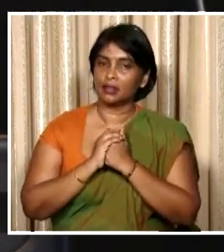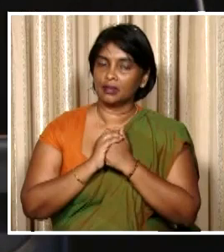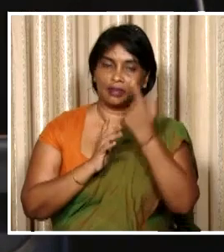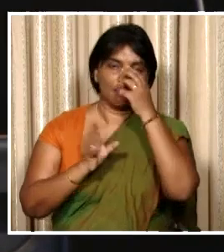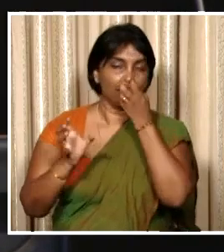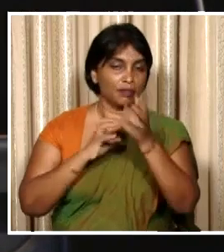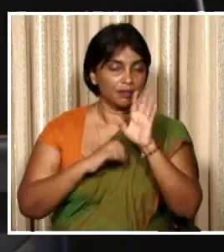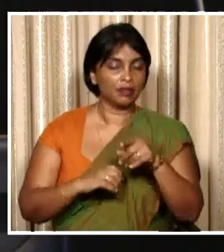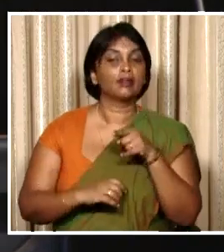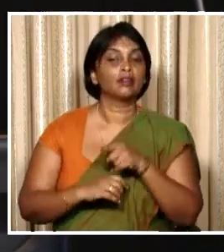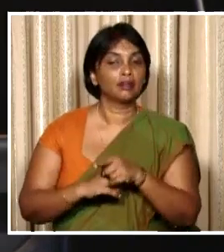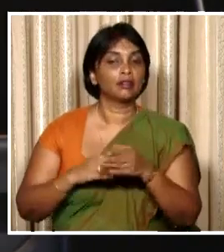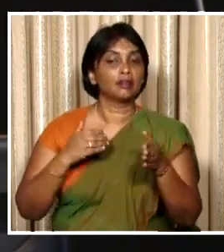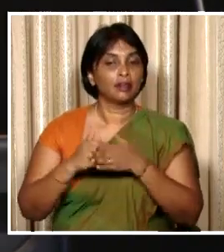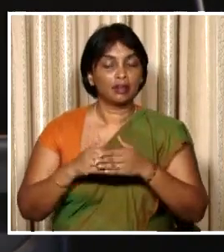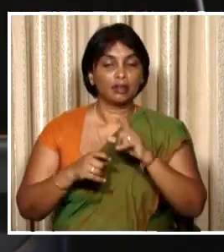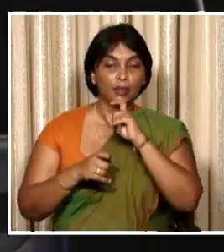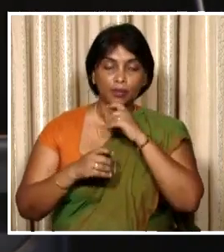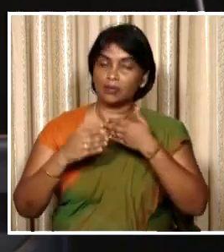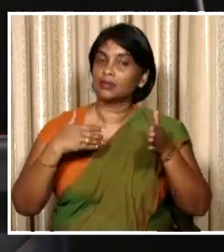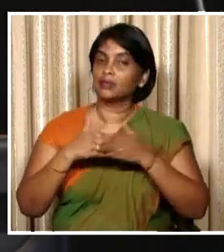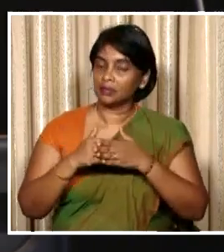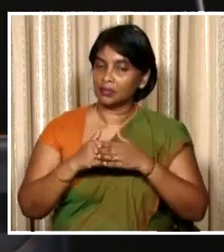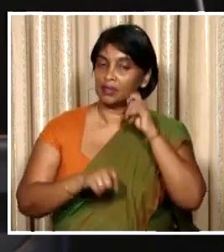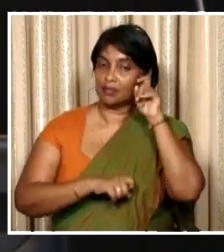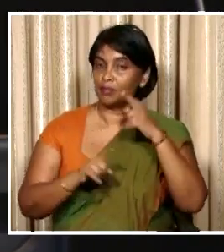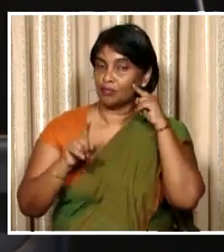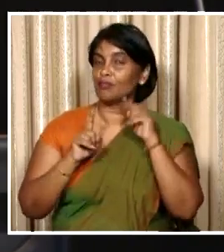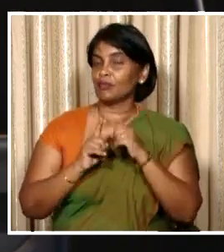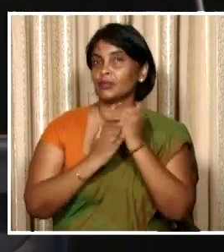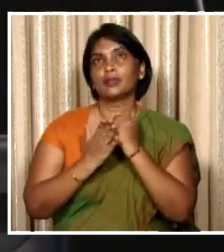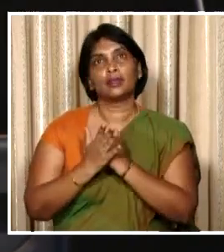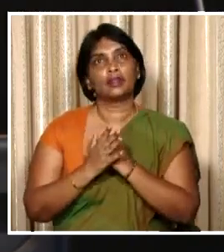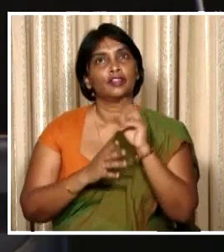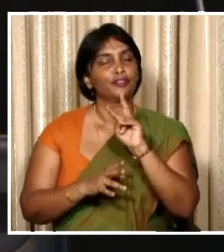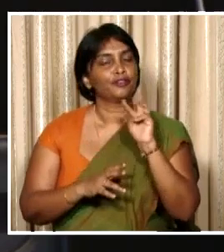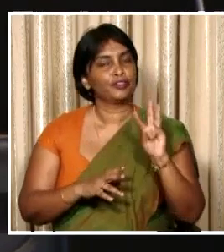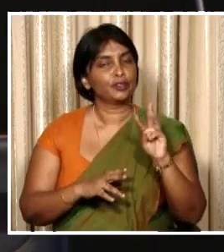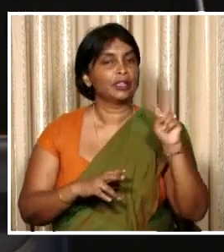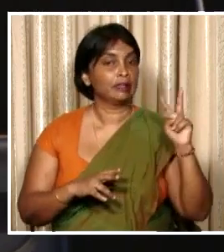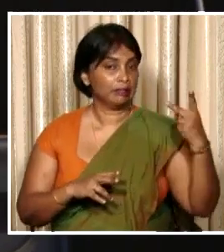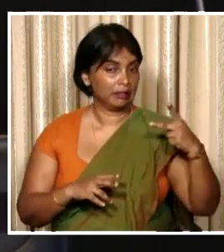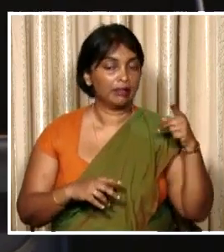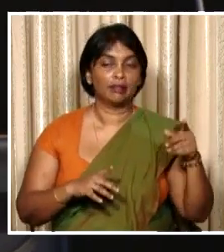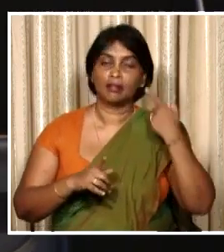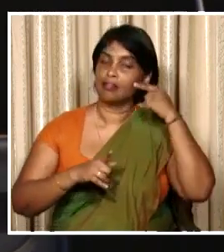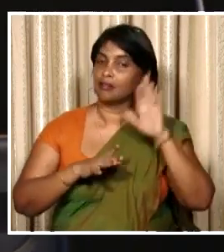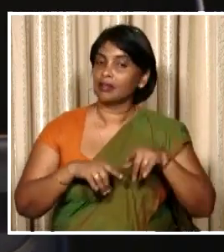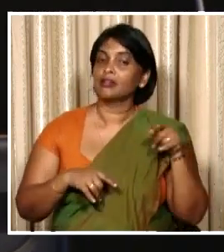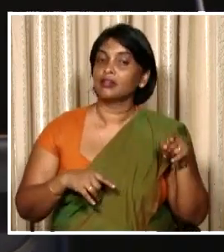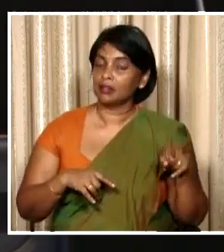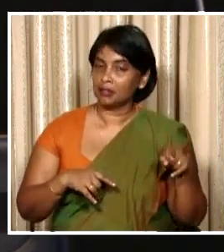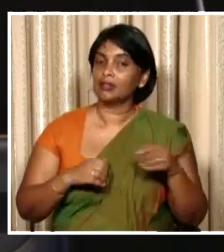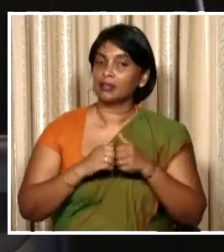පාස්කු ප්‍රහාරයට අදාළව අධිචේතනා ගොනු කර ඇති සැකකරුවන් පිළිබඳ විස්තරය. ඇමනු 23-2 පාස්කු ප්‍රහාරය අදාළ සානි අපේක්ෂක